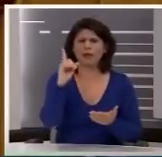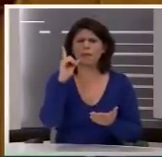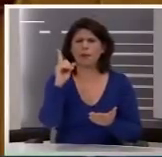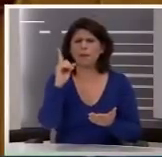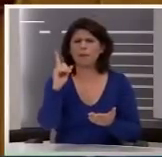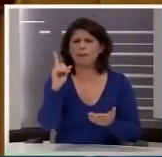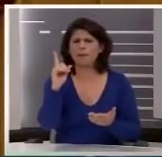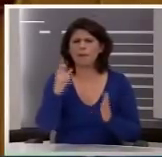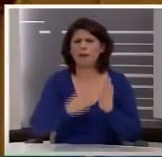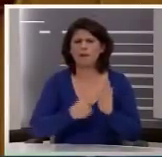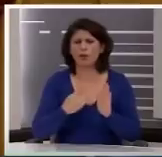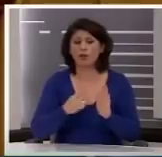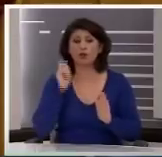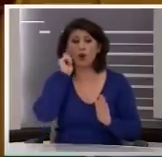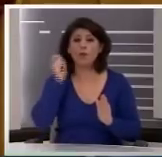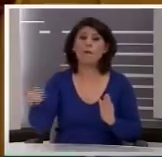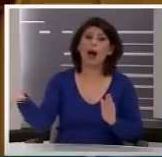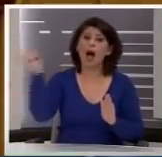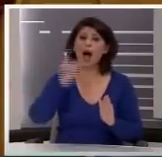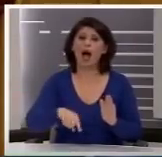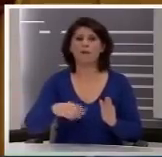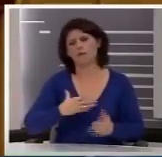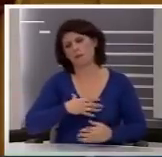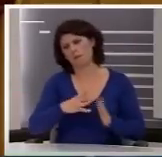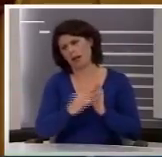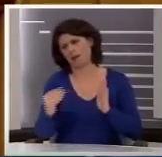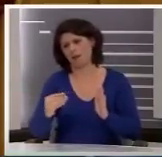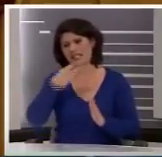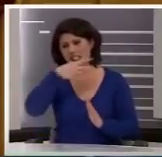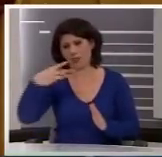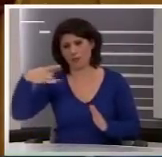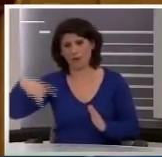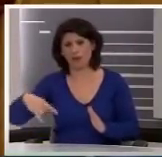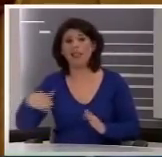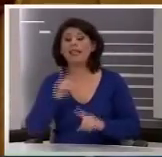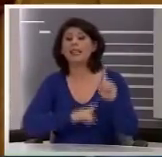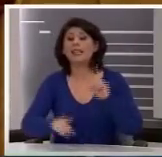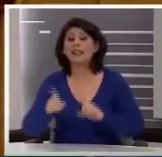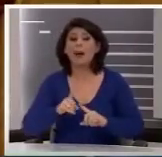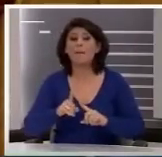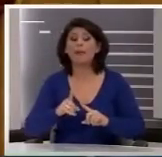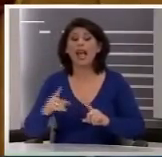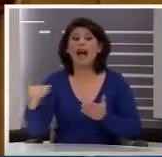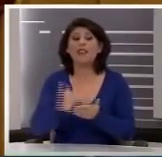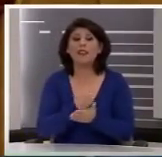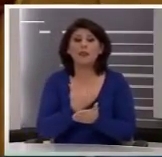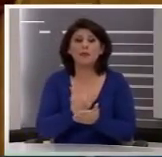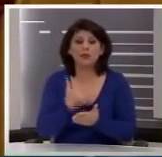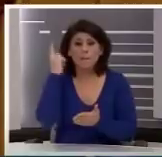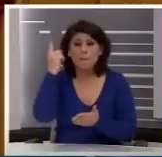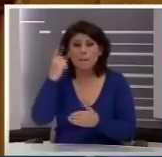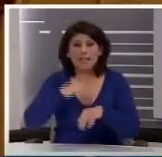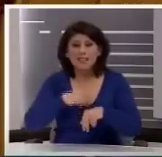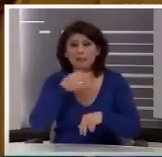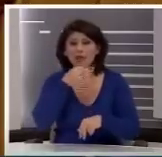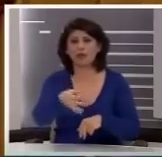φορά το όνομα κάποιου άλλου υπουργού. Του κ. Ξανθού, του κ. Πολάκη και για ποια δικήματα φέρονται, τι βαρύνονται. Ούτε μία στιγμή δεν το